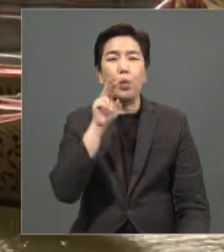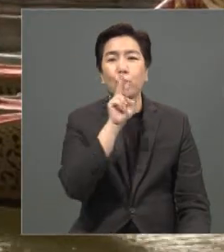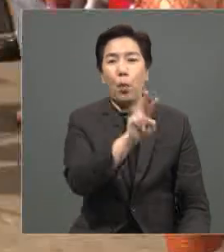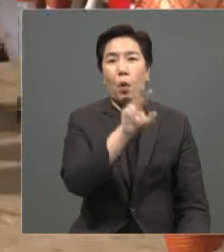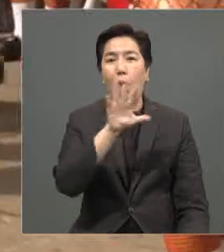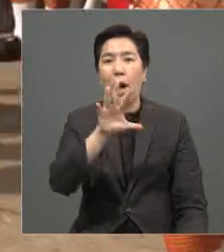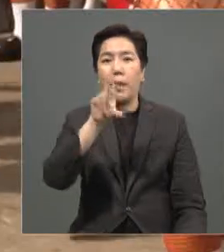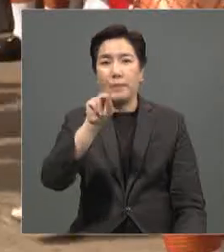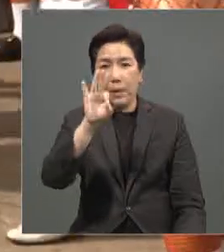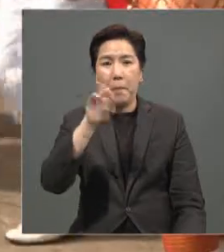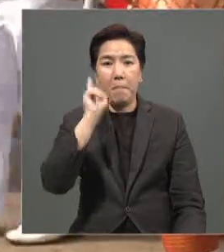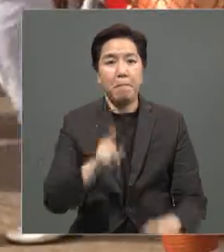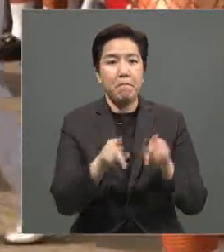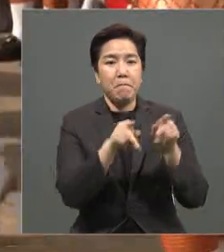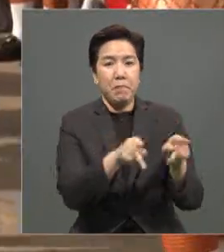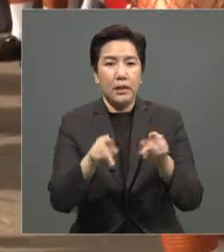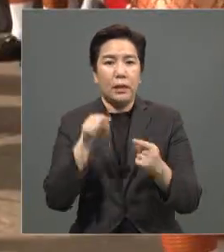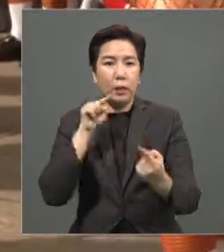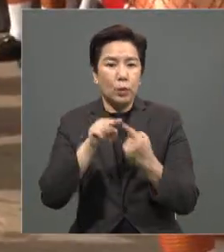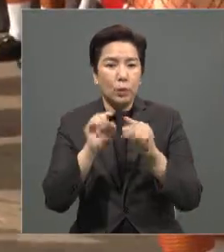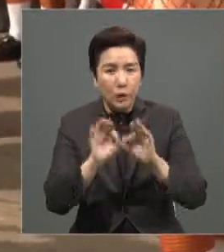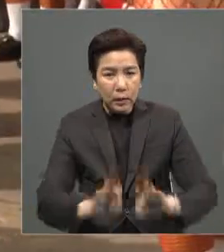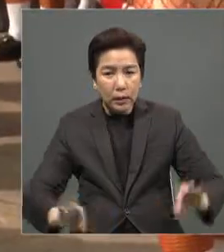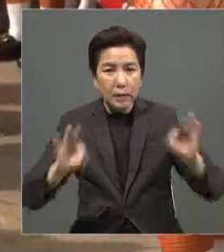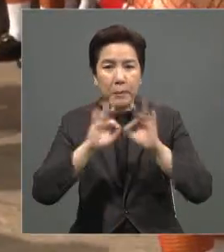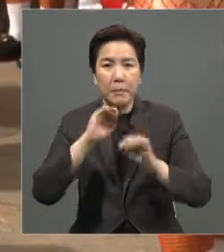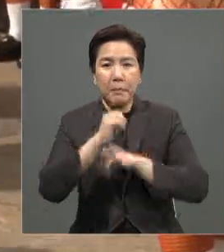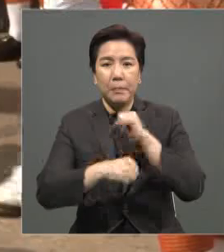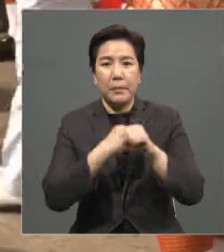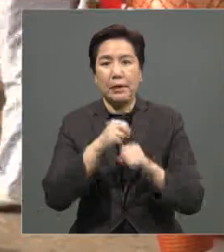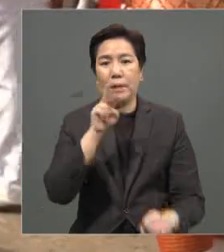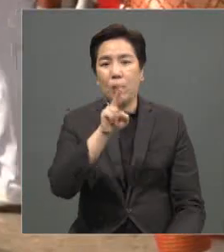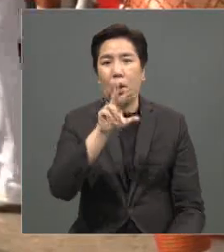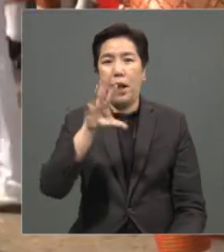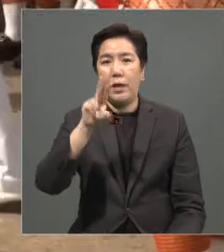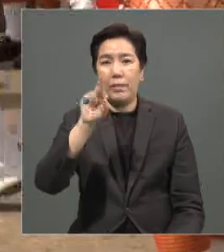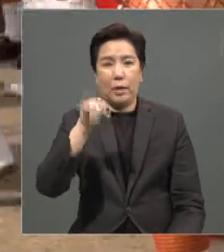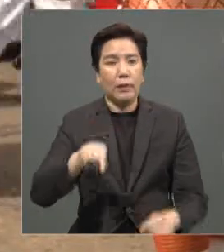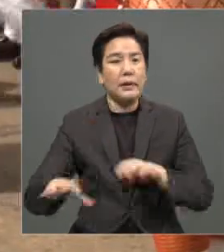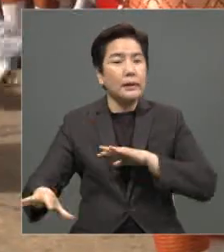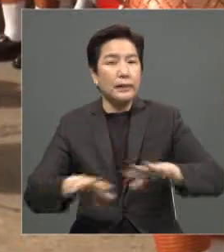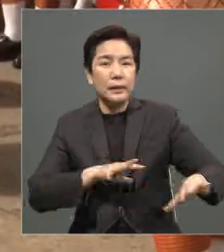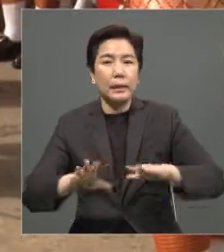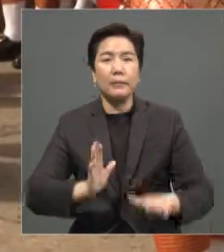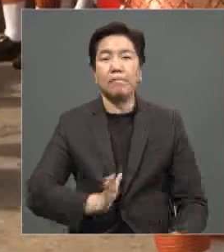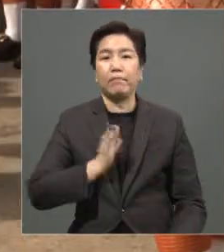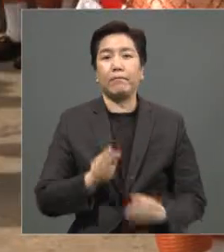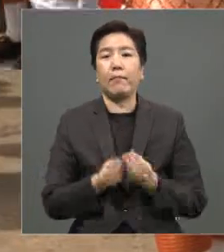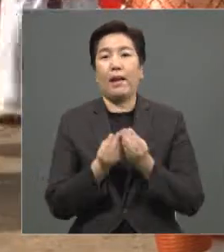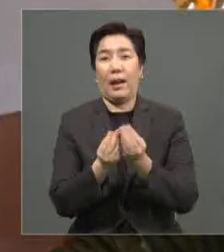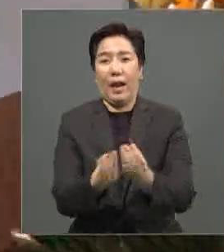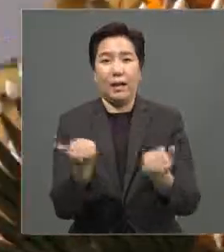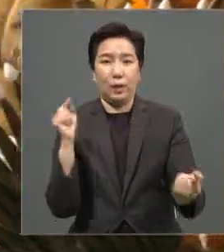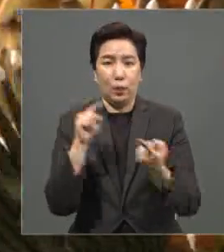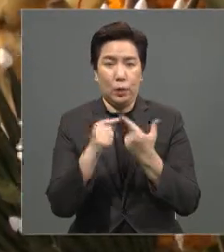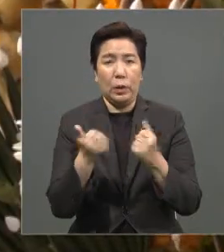2539ซึ่งเป็นหนึ่งในพระราชพิธีกาญจนาภิเษกพุทธศักราช2539ที่จัดขึ้นเพื่อเฉลิมฉลองในวรโอกาสที่